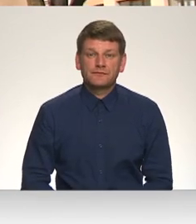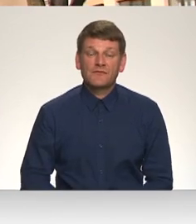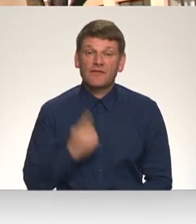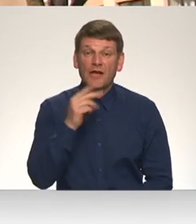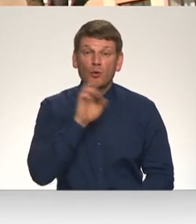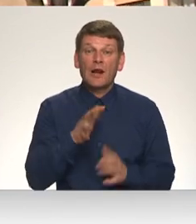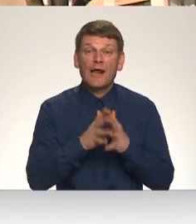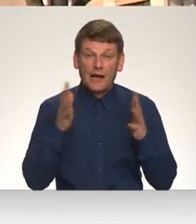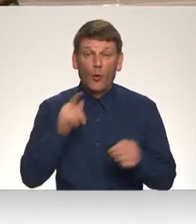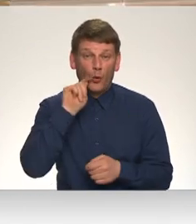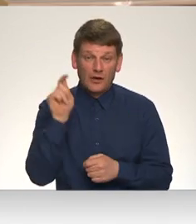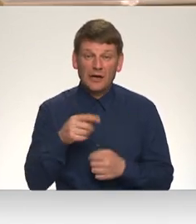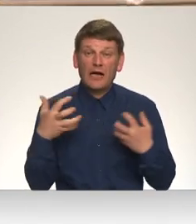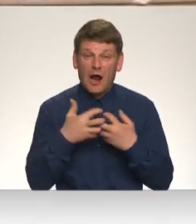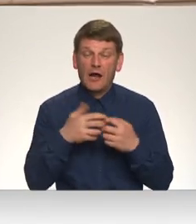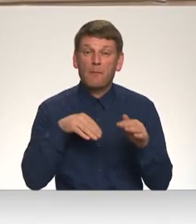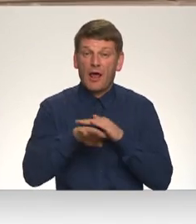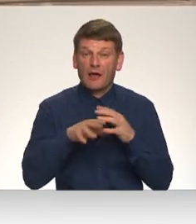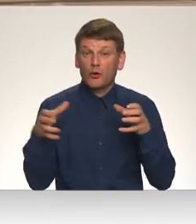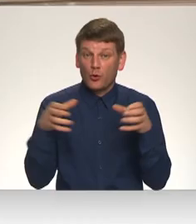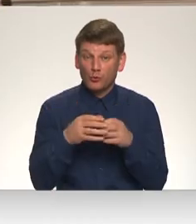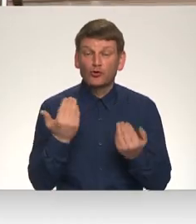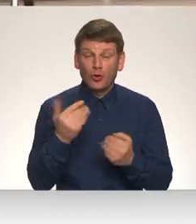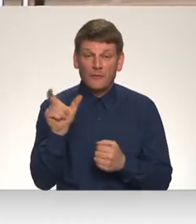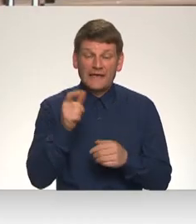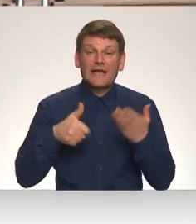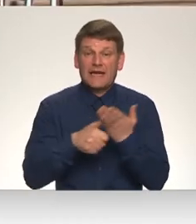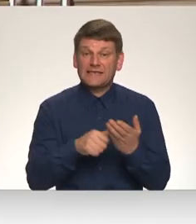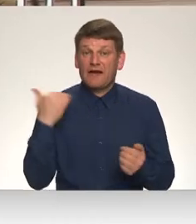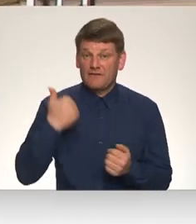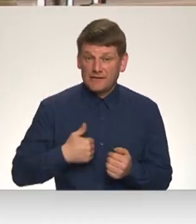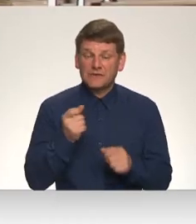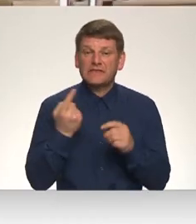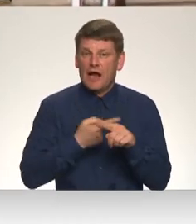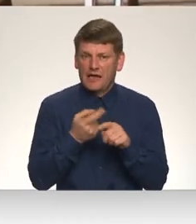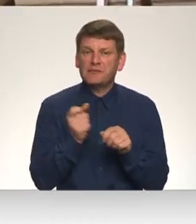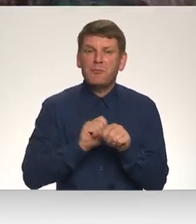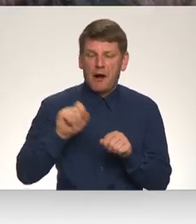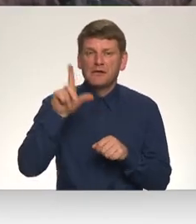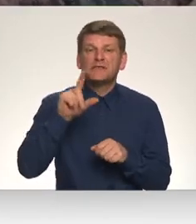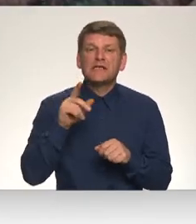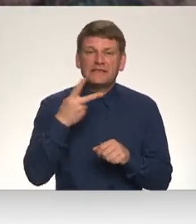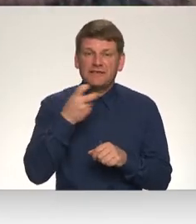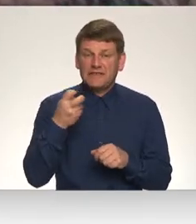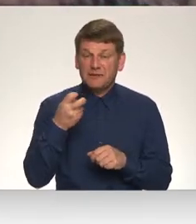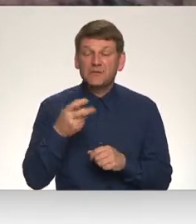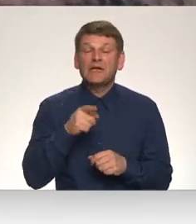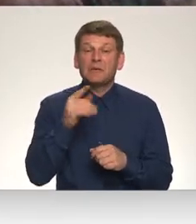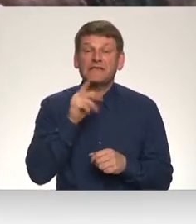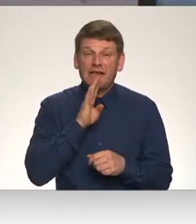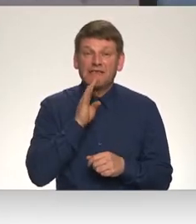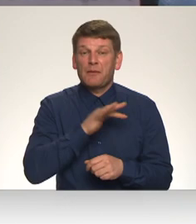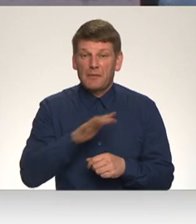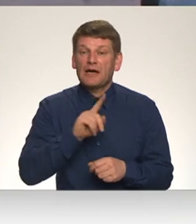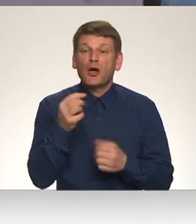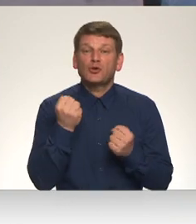Viena no lielākajām Ukrainas kara bēgļu grupām šobrīd reģistrēta Ventspilī. Skaits pārsniec 200. Sievietes ar bērniem, kas šobrīd uzturas